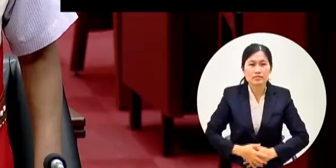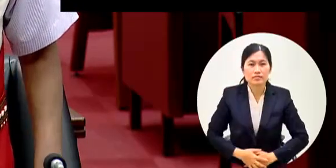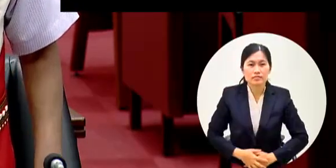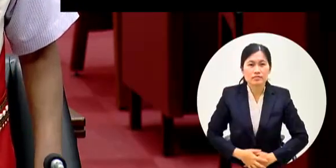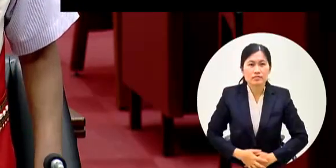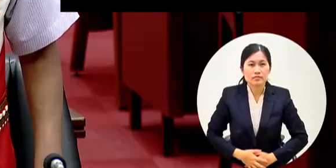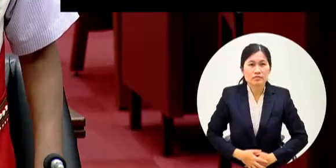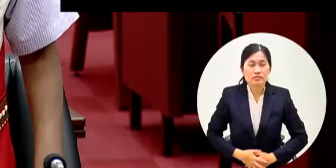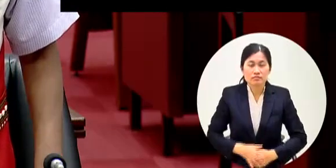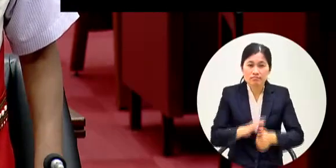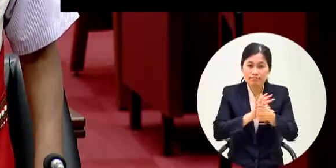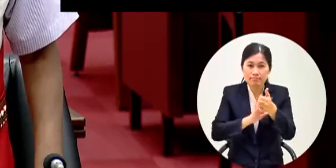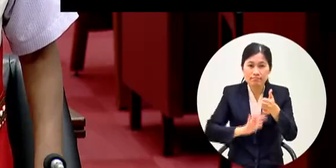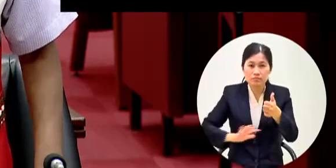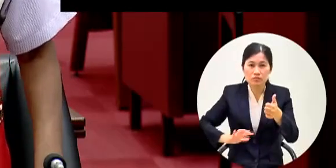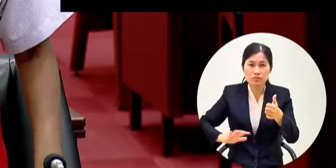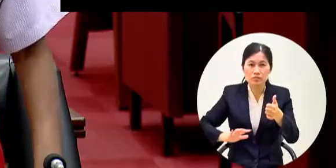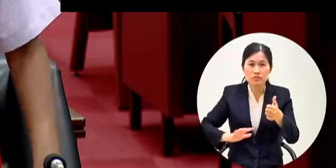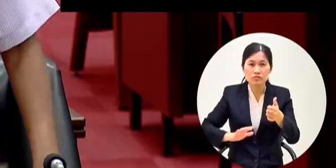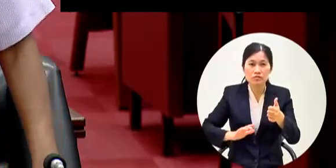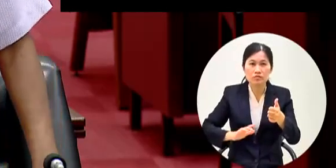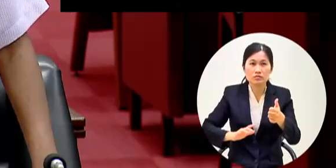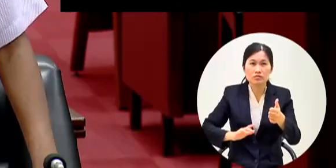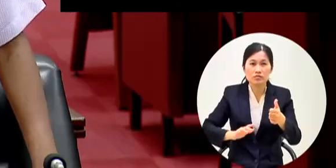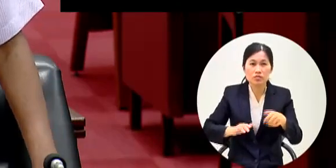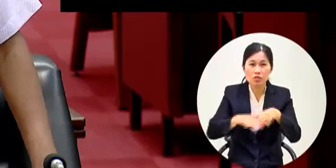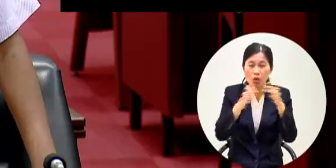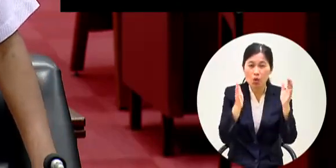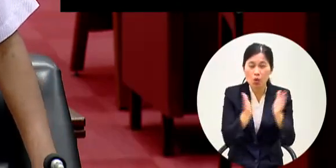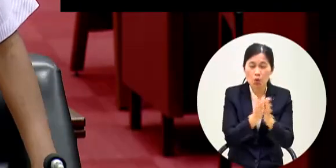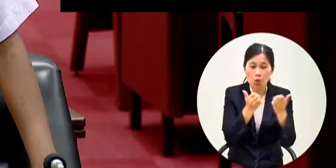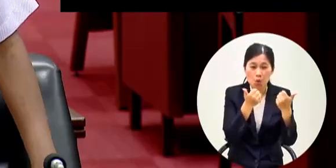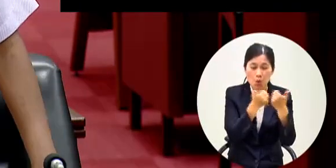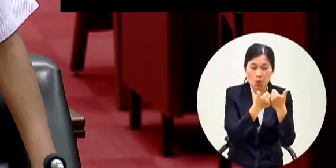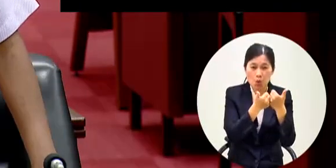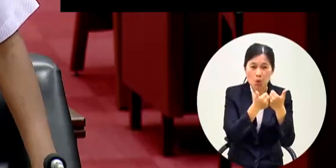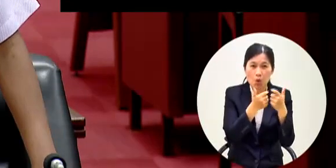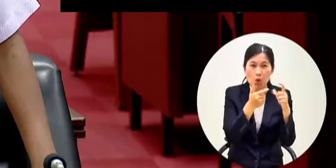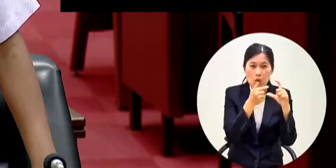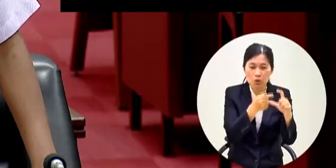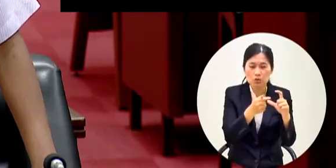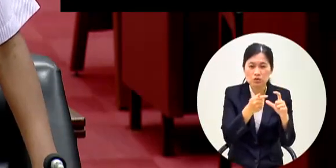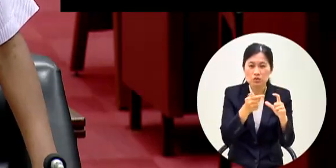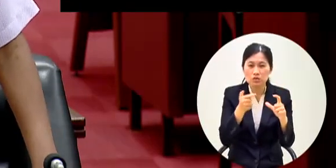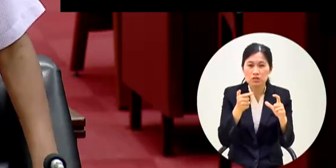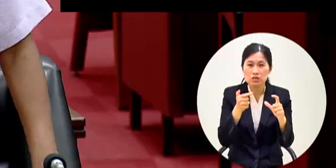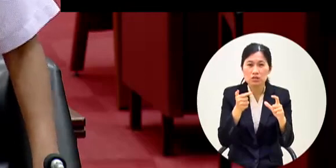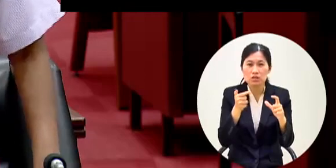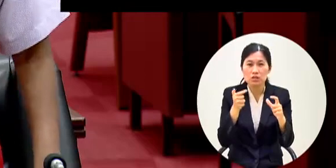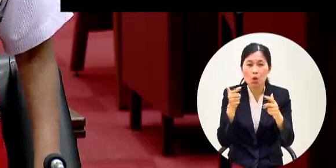造成都会区与园区的差距